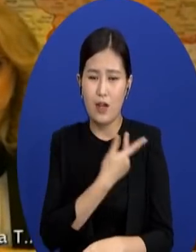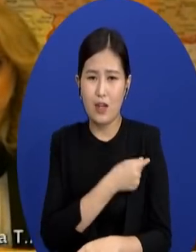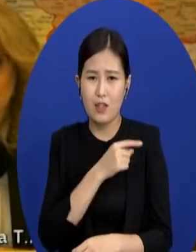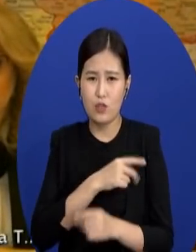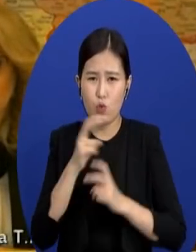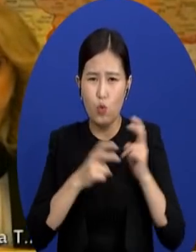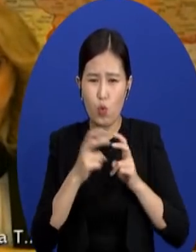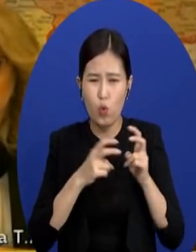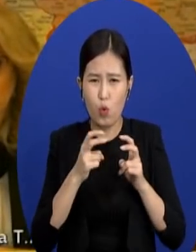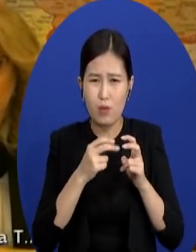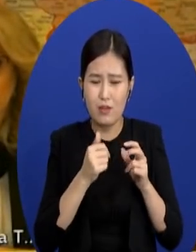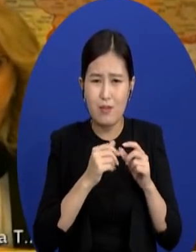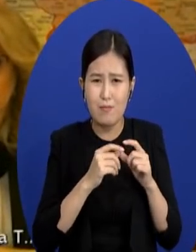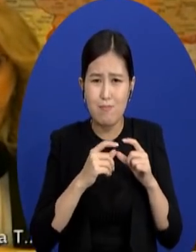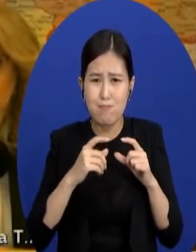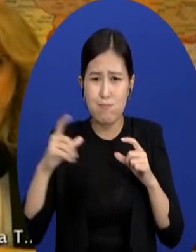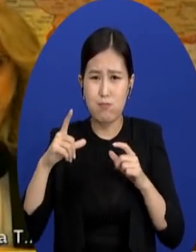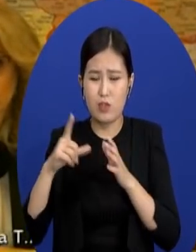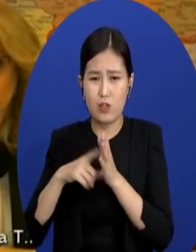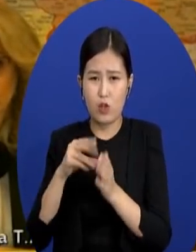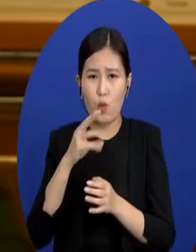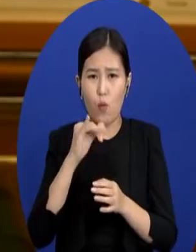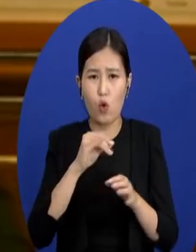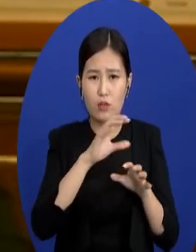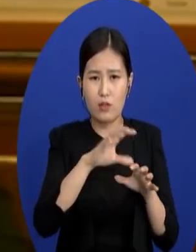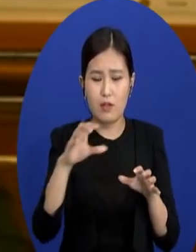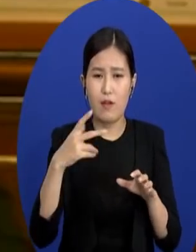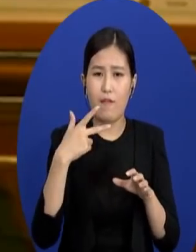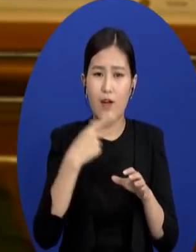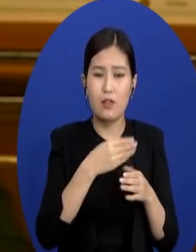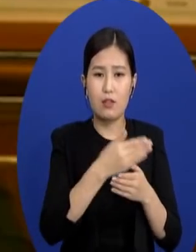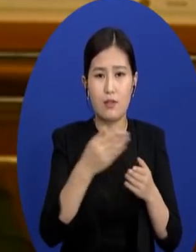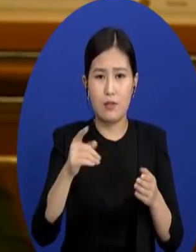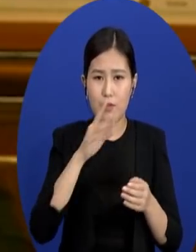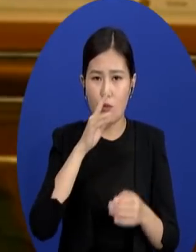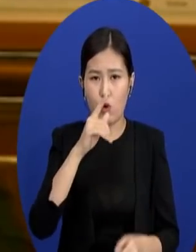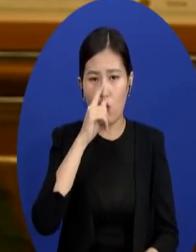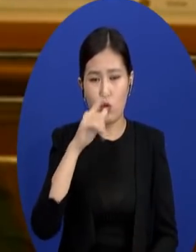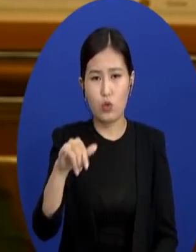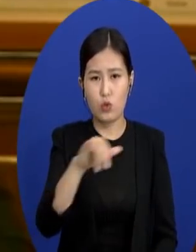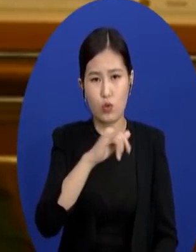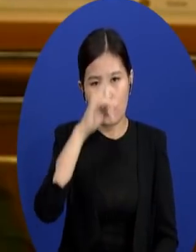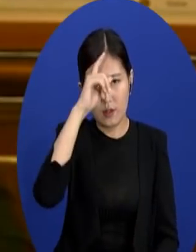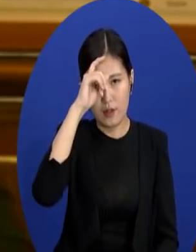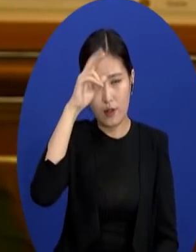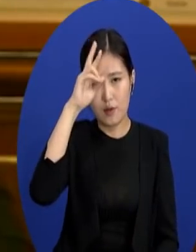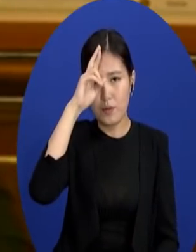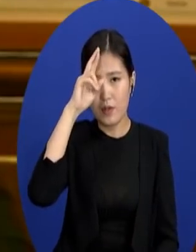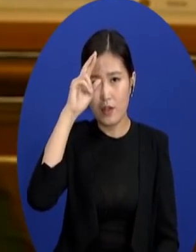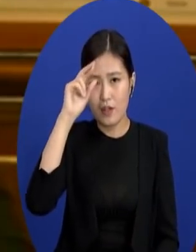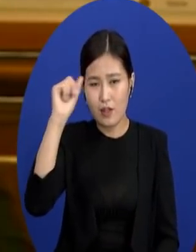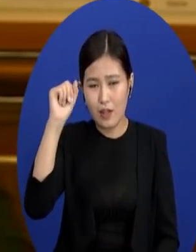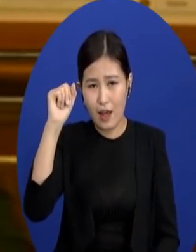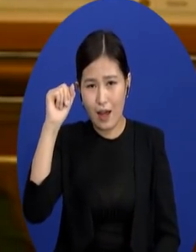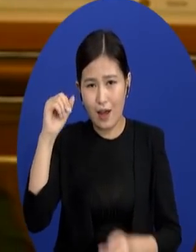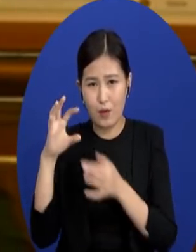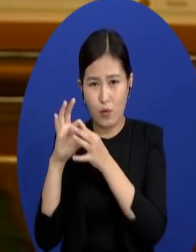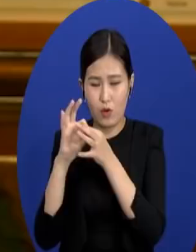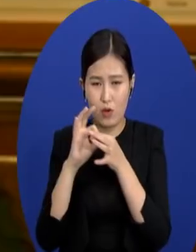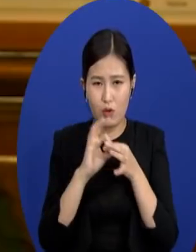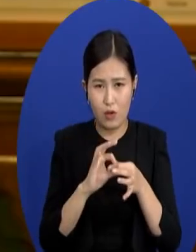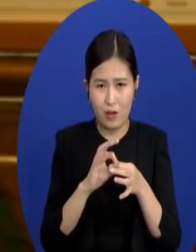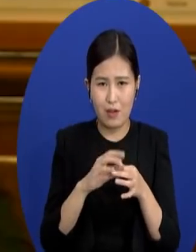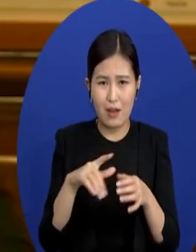нэмэгдүүлж мужуудад вакциныг хүргэх ажил эхлэх юм байна. Орсын эрүүл мэндийн яамны Английн дагуу хамгийн эрсдэл бүлэгт багтаж